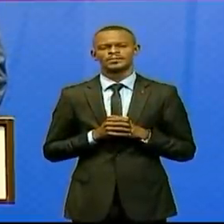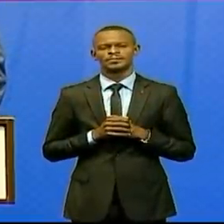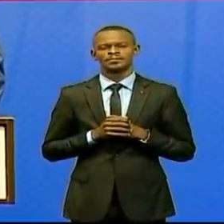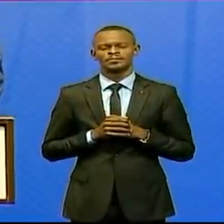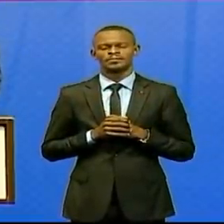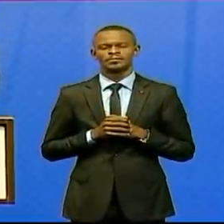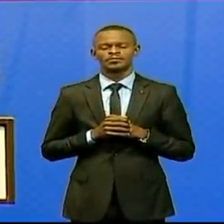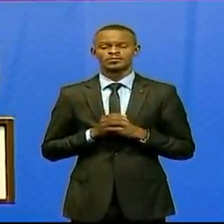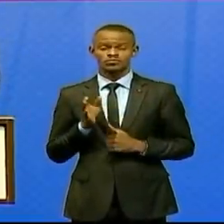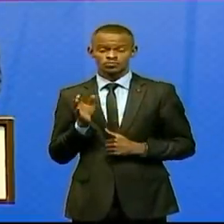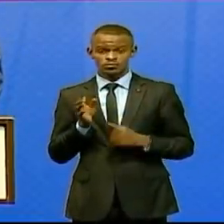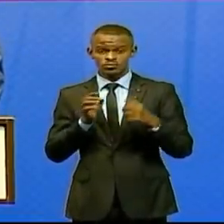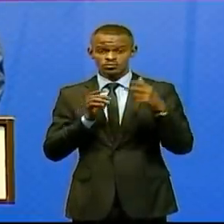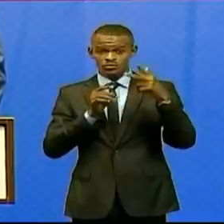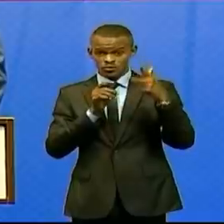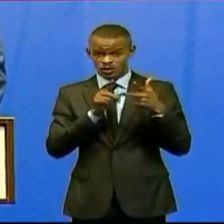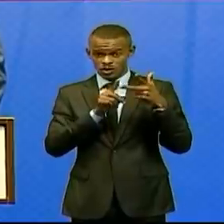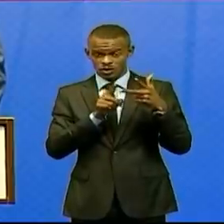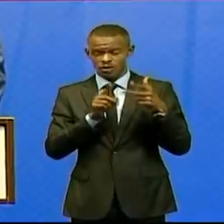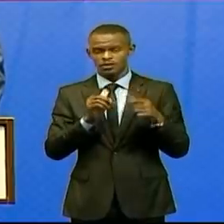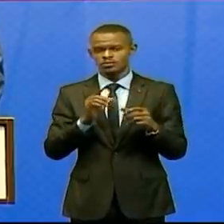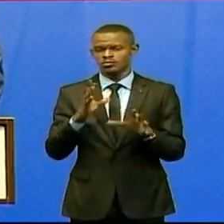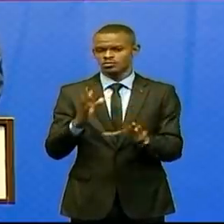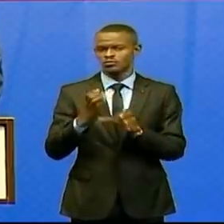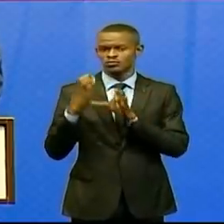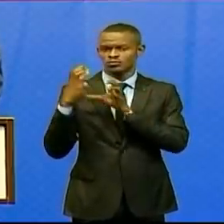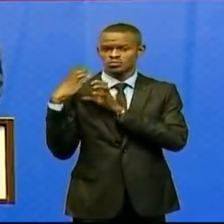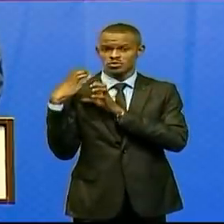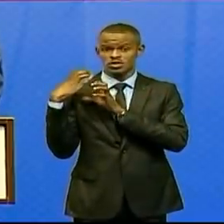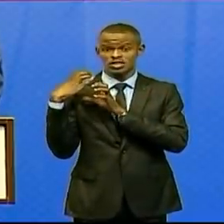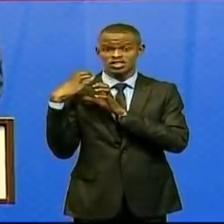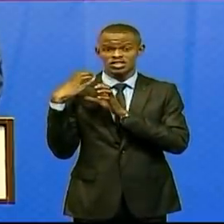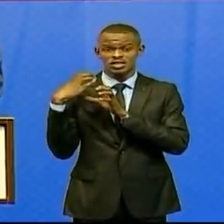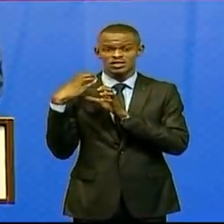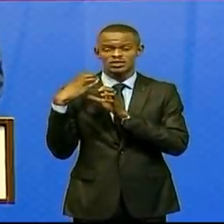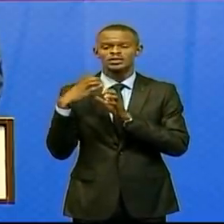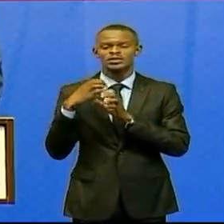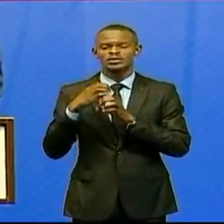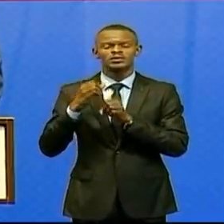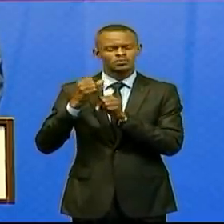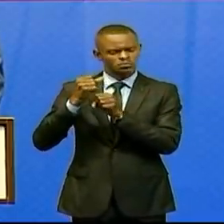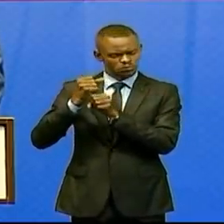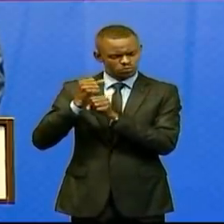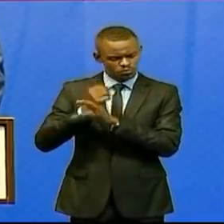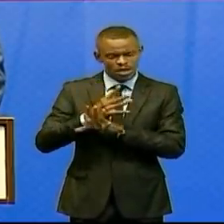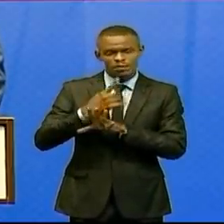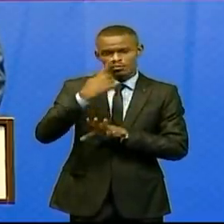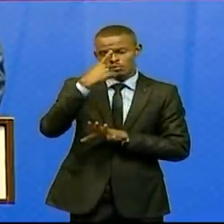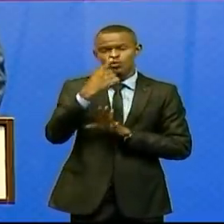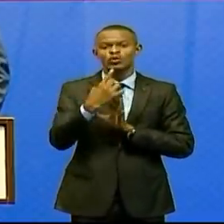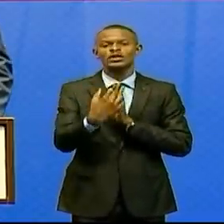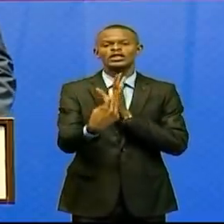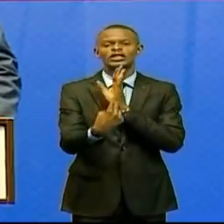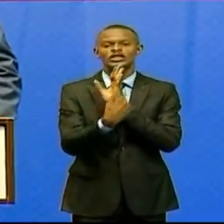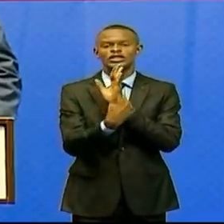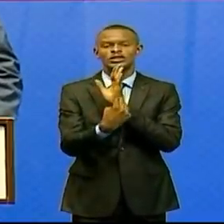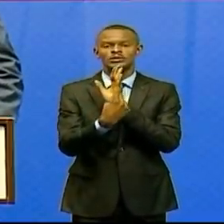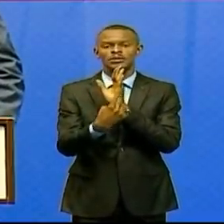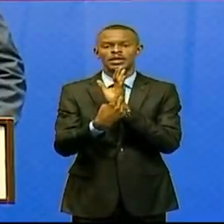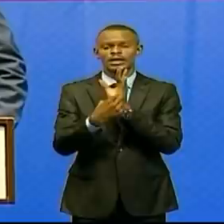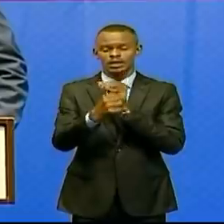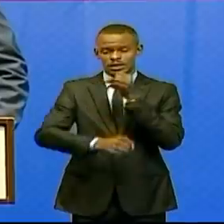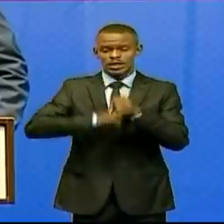Prise en charge effective du plan national du numérique à l'horizon 2025. En vue de